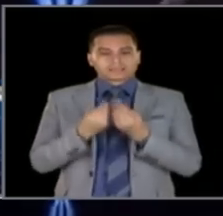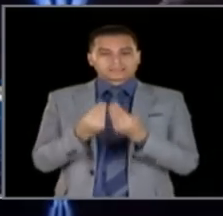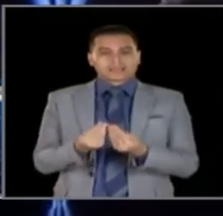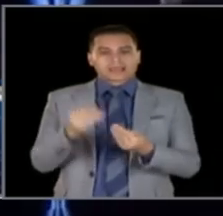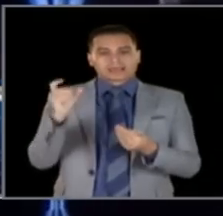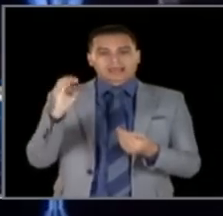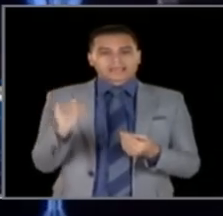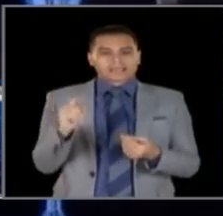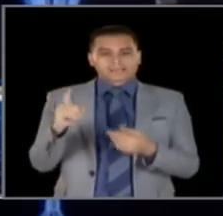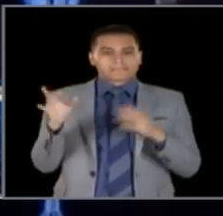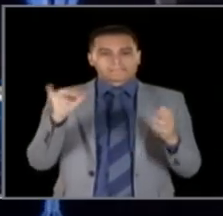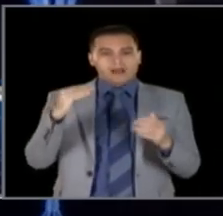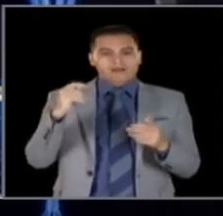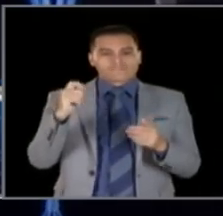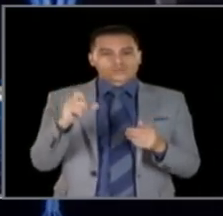2022.